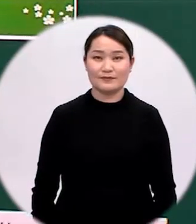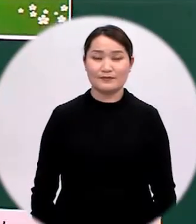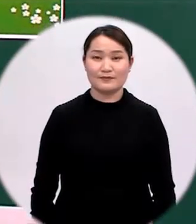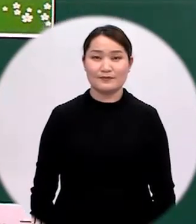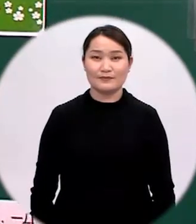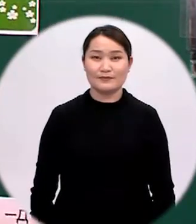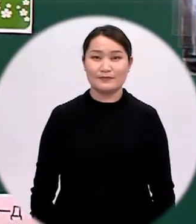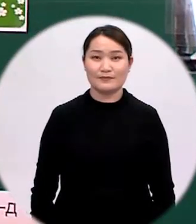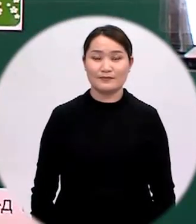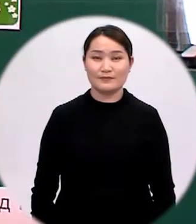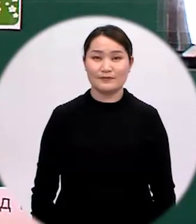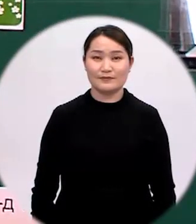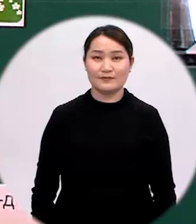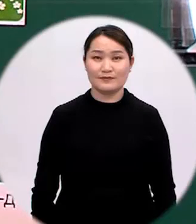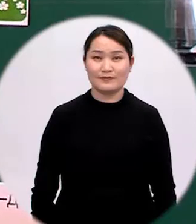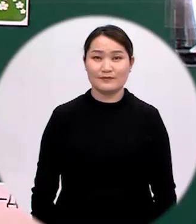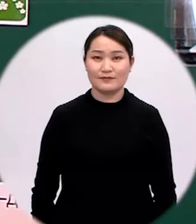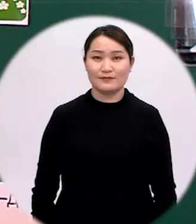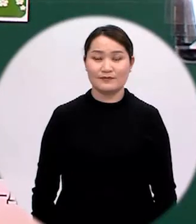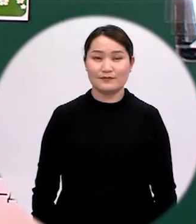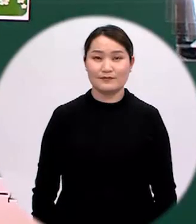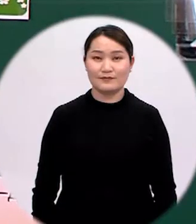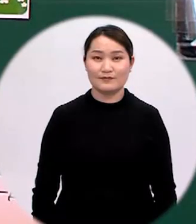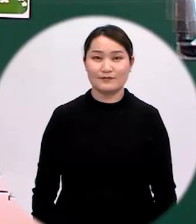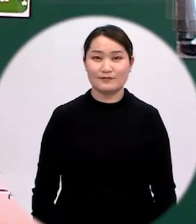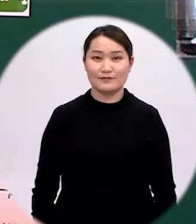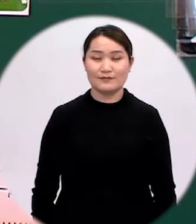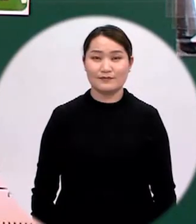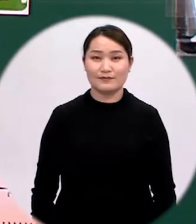өвөл, өвлийн улирлын дараа хавар.